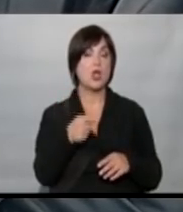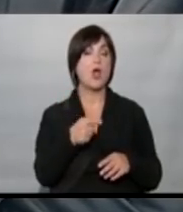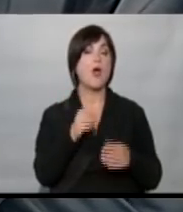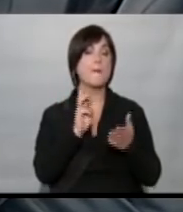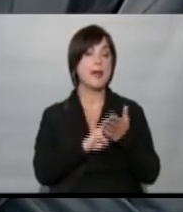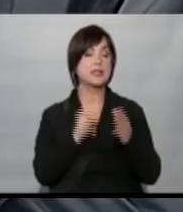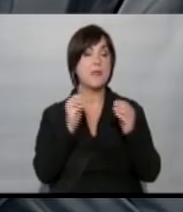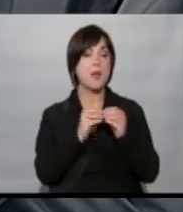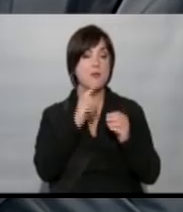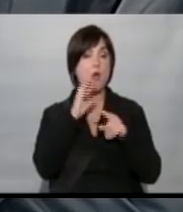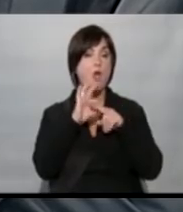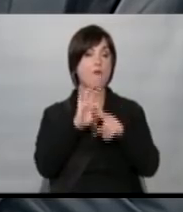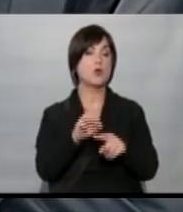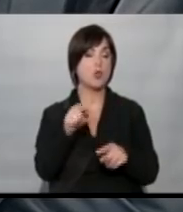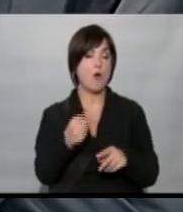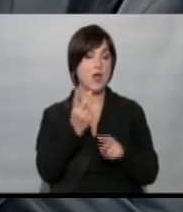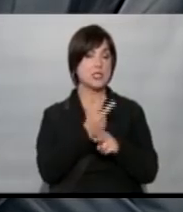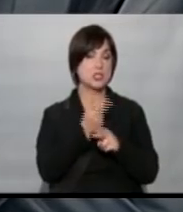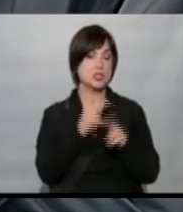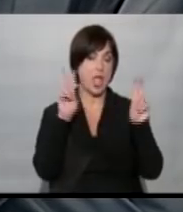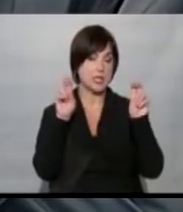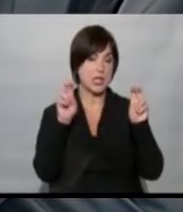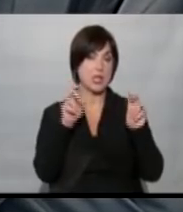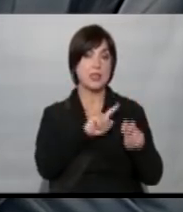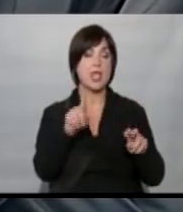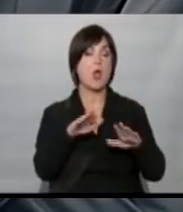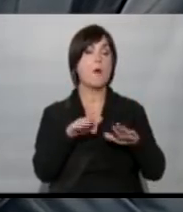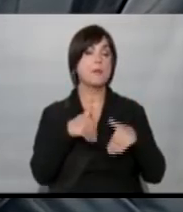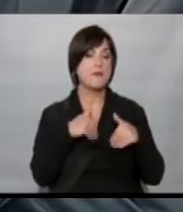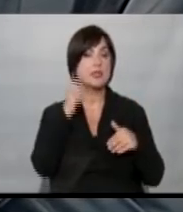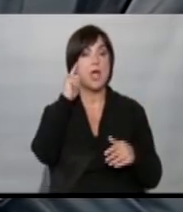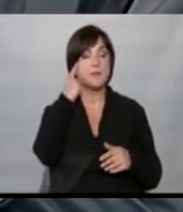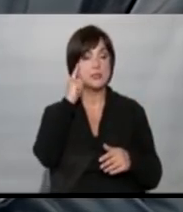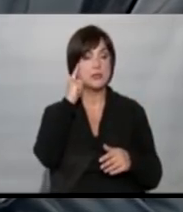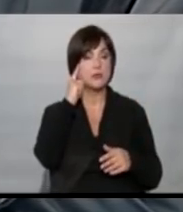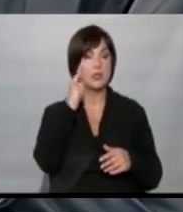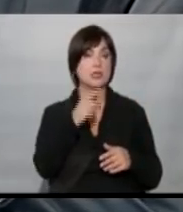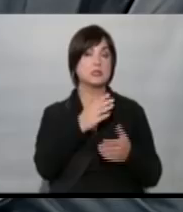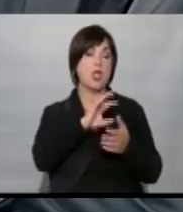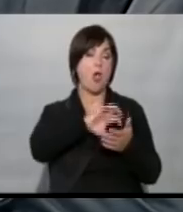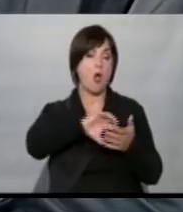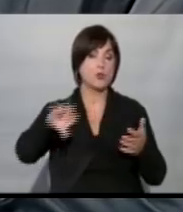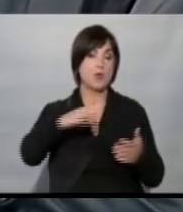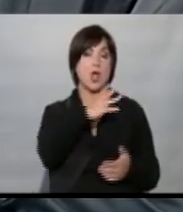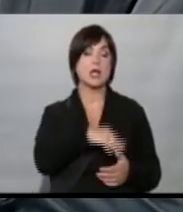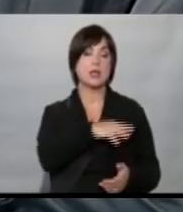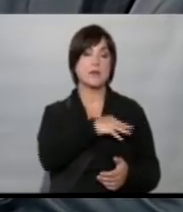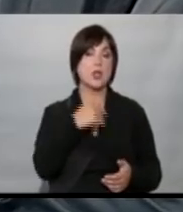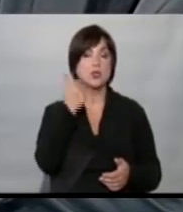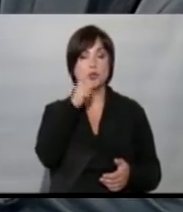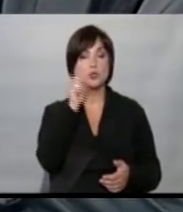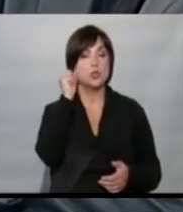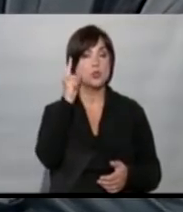која воде таа државишка под наводници, не го прифатија, сметајќи дека ќе се отцепат од Хрватска и така. Што се